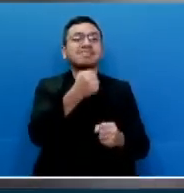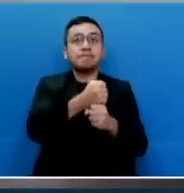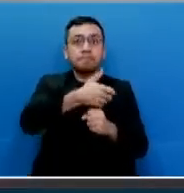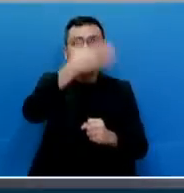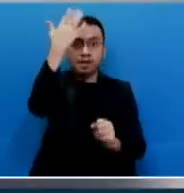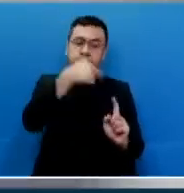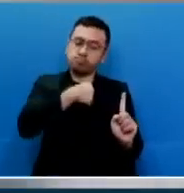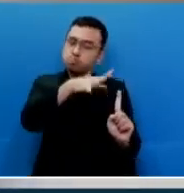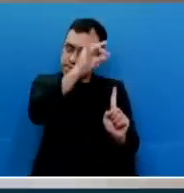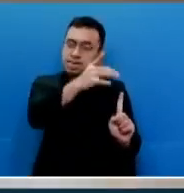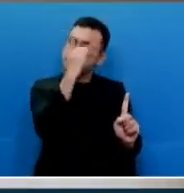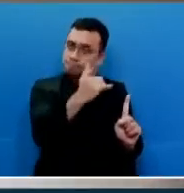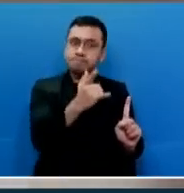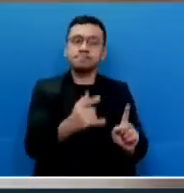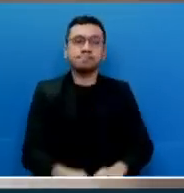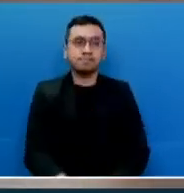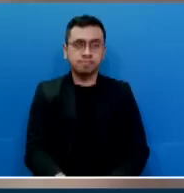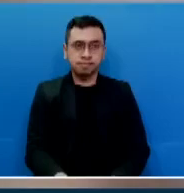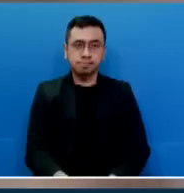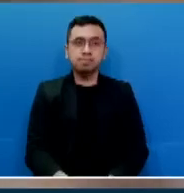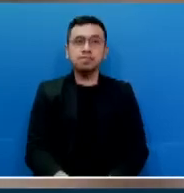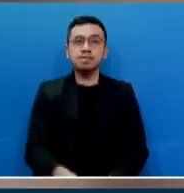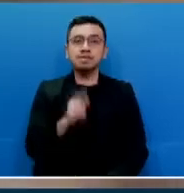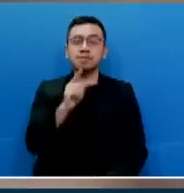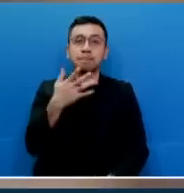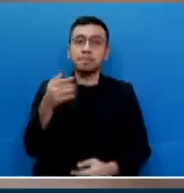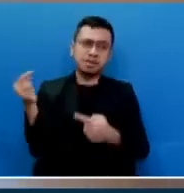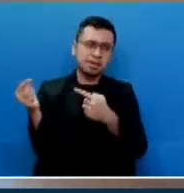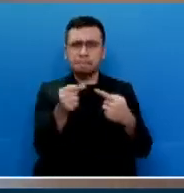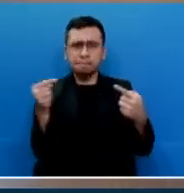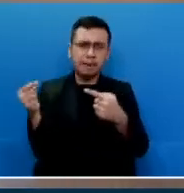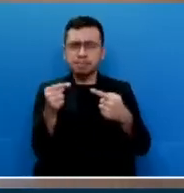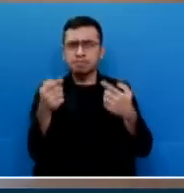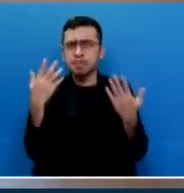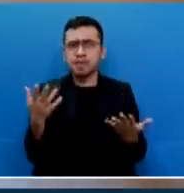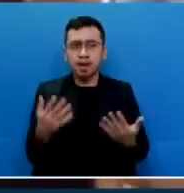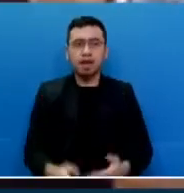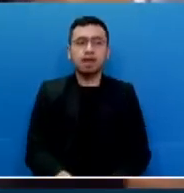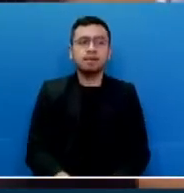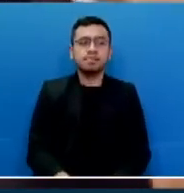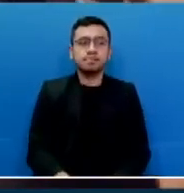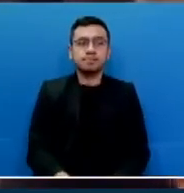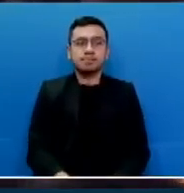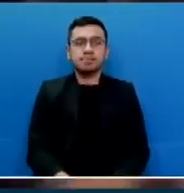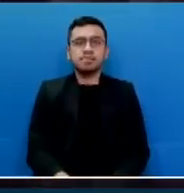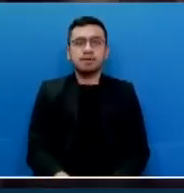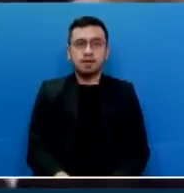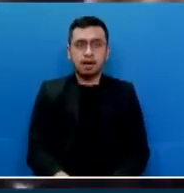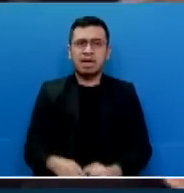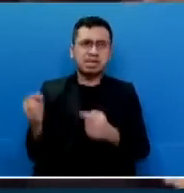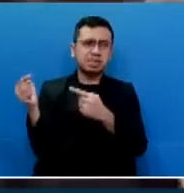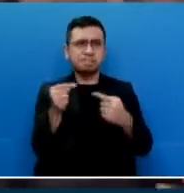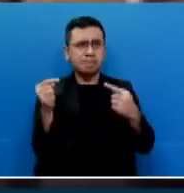betul Eh debat ini tujuannya kan ingin merengkuh mereka gitu kan Nah ini yang yang kemudian